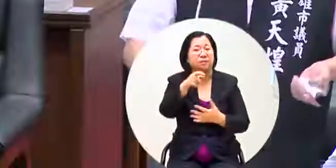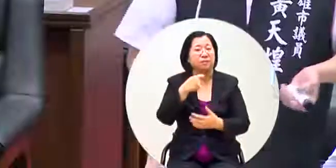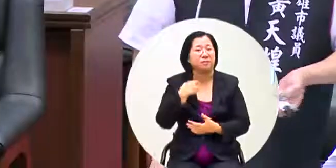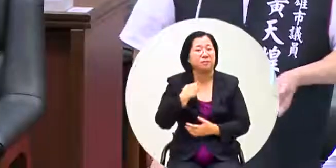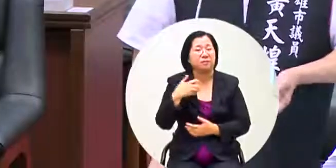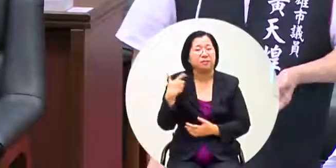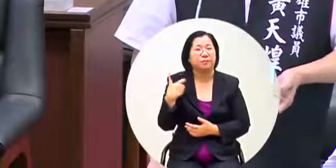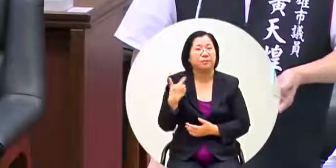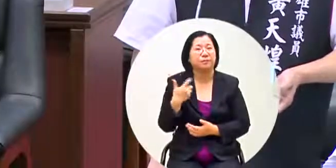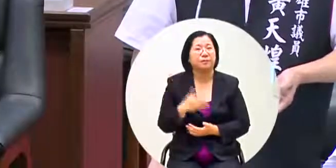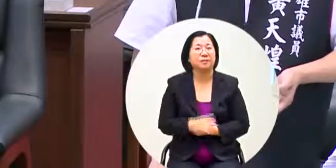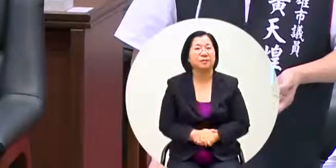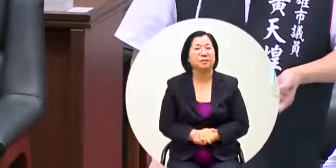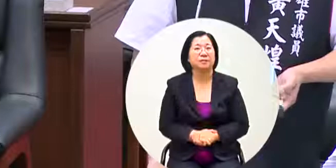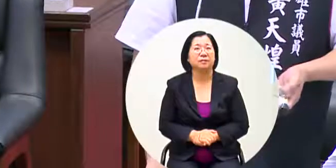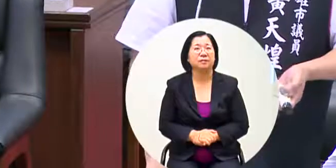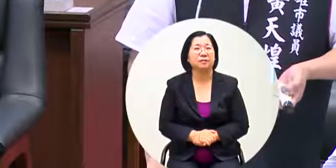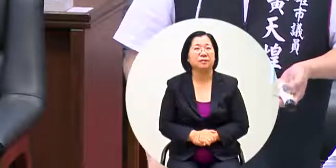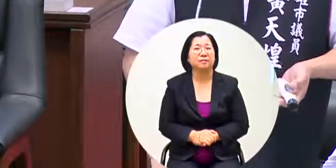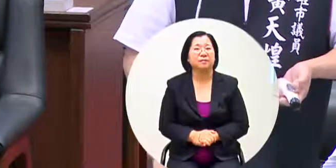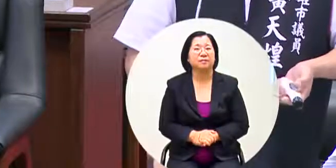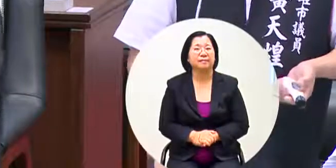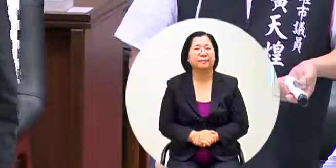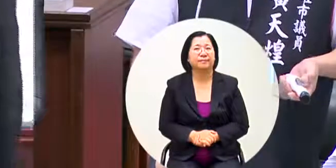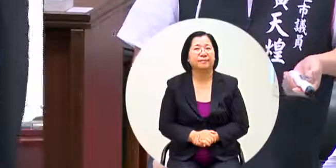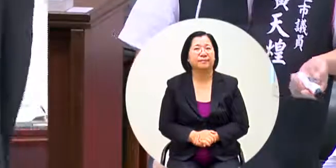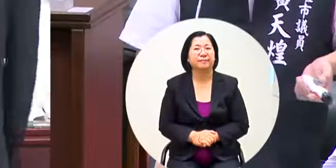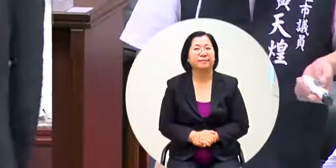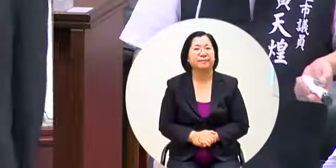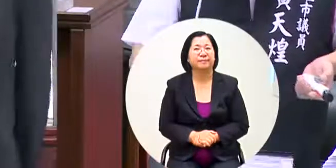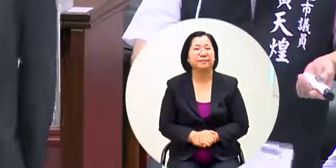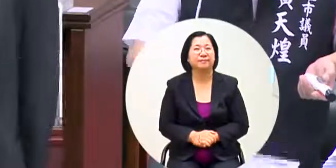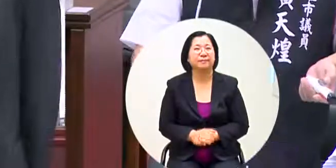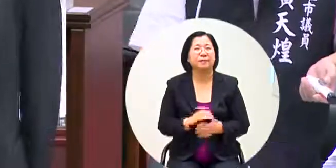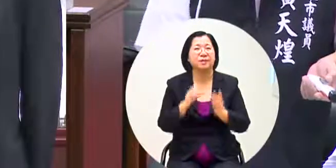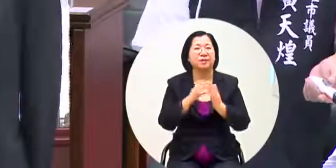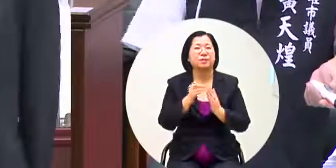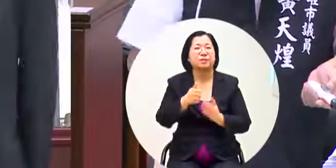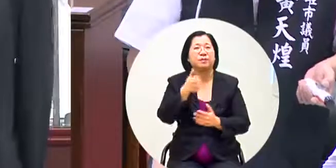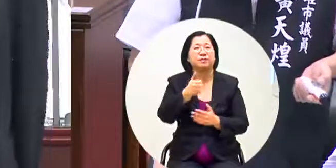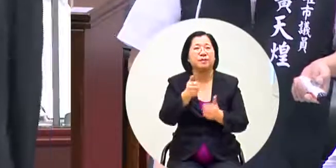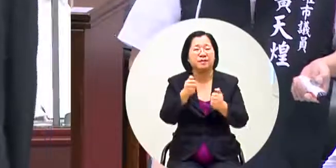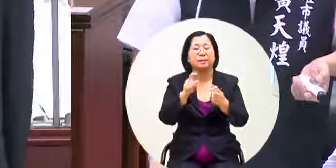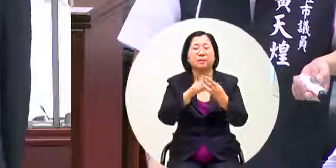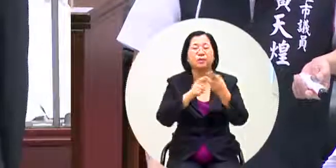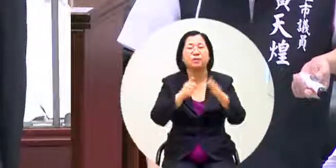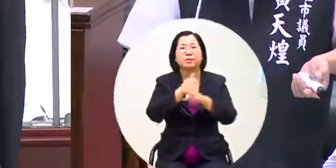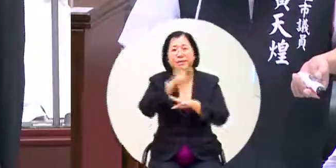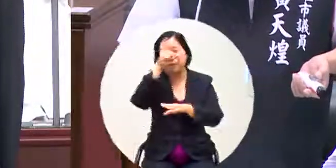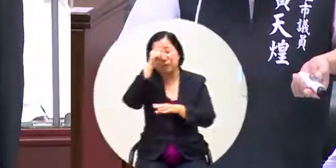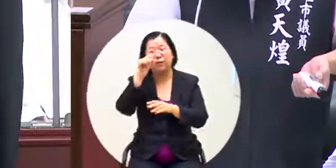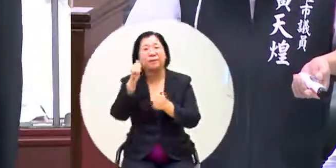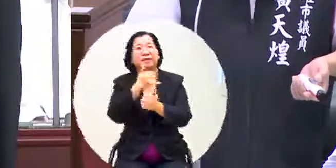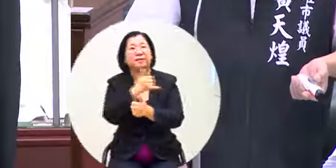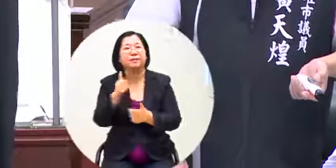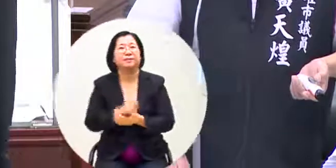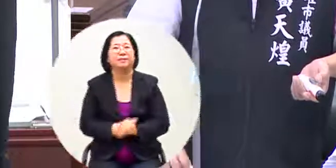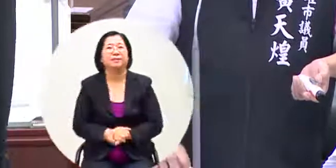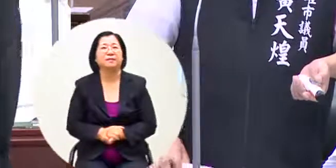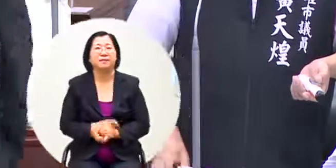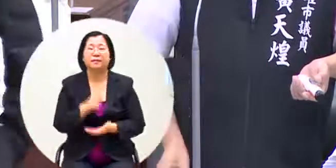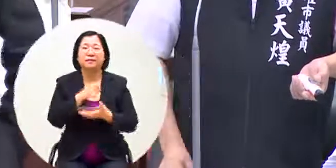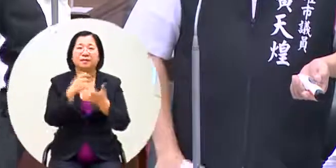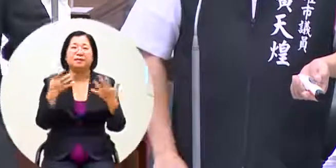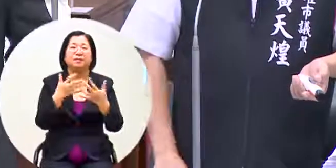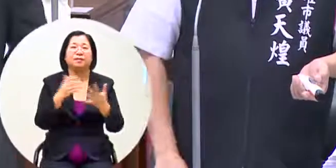无啦？ 请先局长回答。 谢谢主席，谢谢黄议员哦。您提的问题我当然知道，其实一开始在做